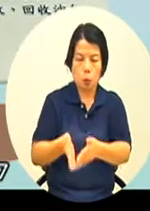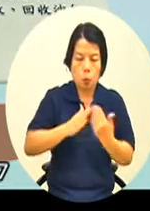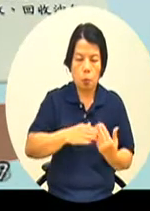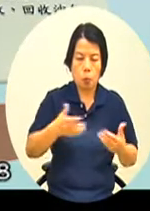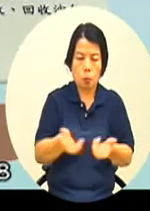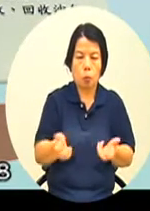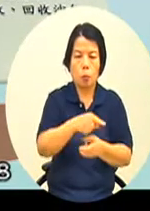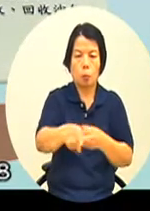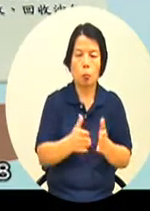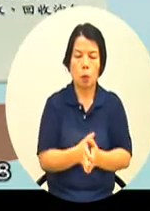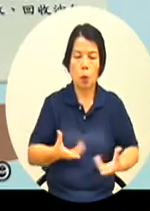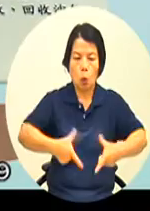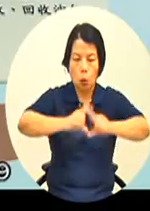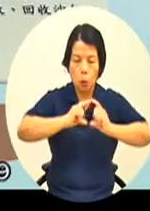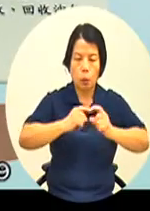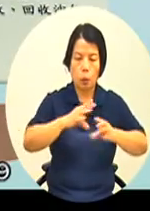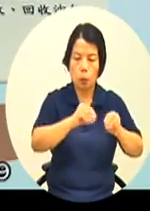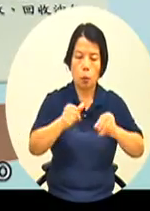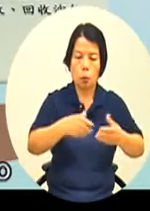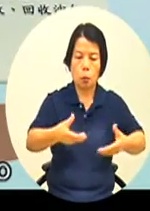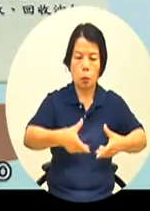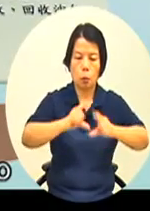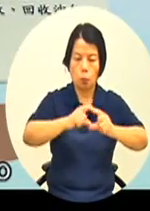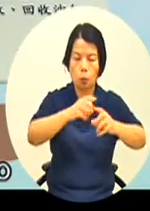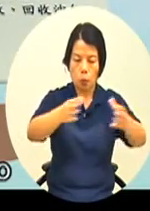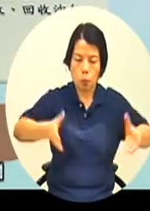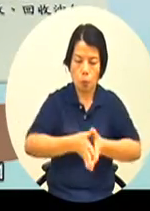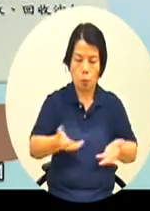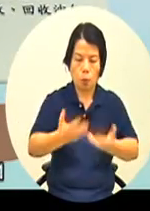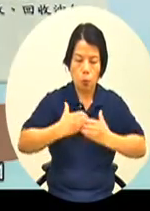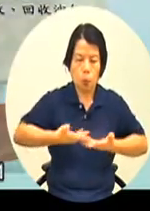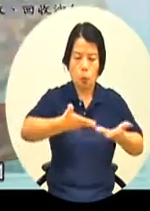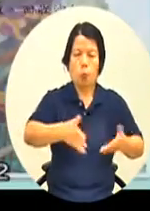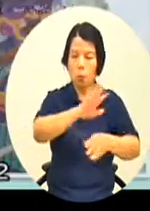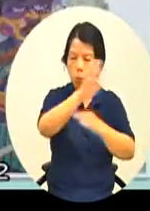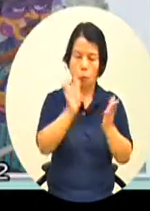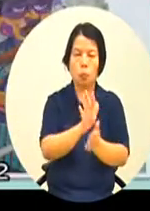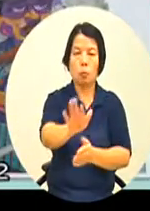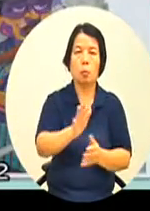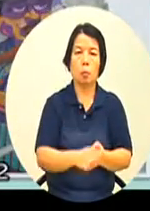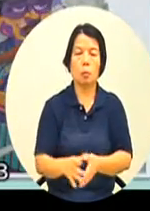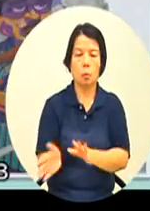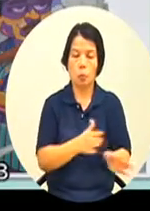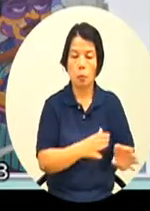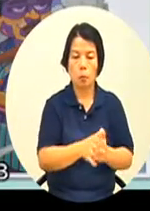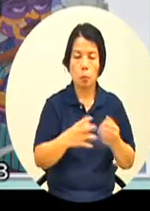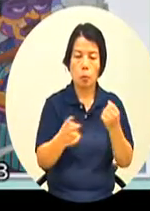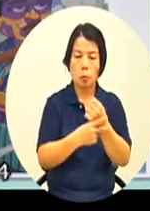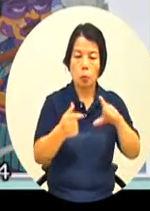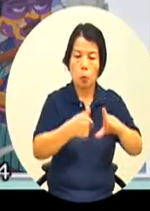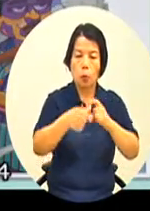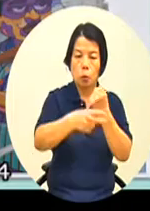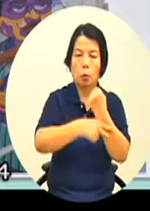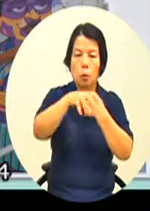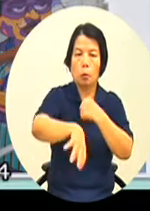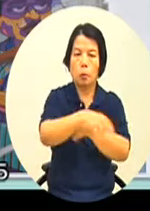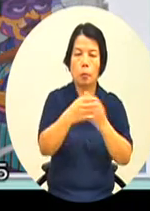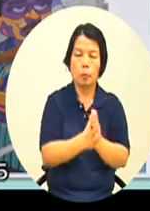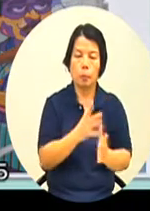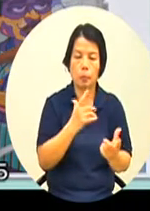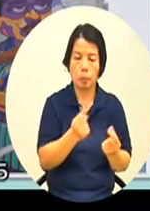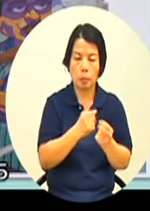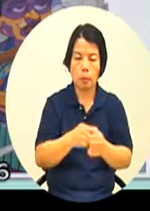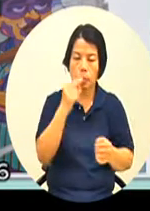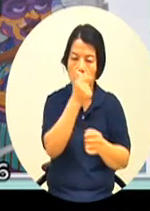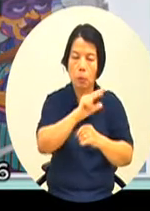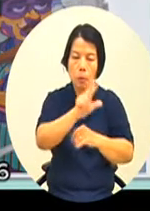回收沙包，还有进行沙包的发放。那在督导区里特色的部分，我们今年改采主题式的特色活动